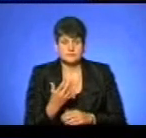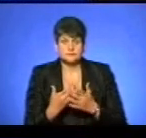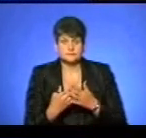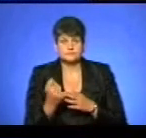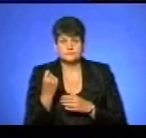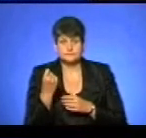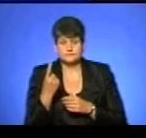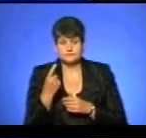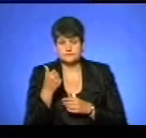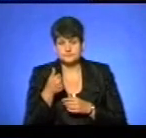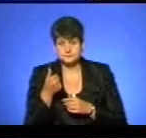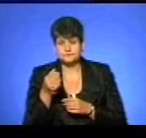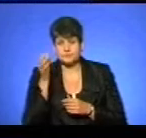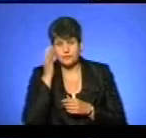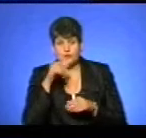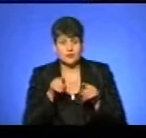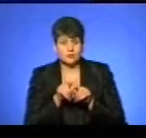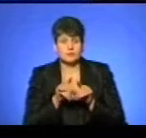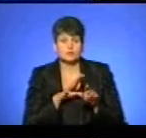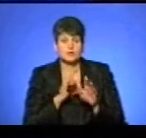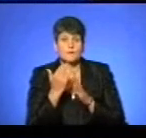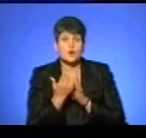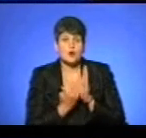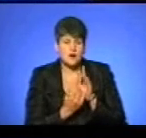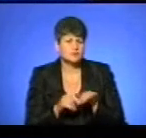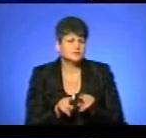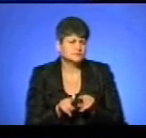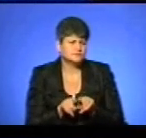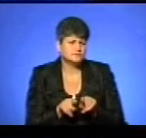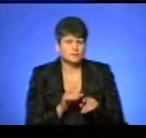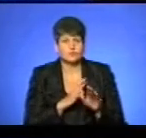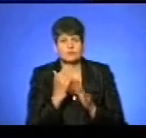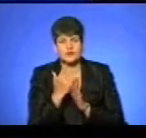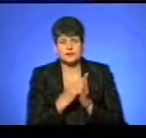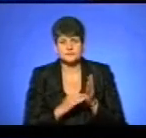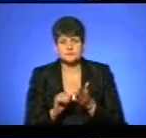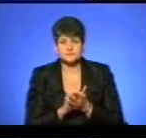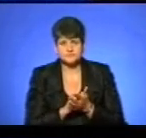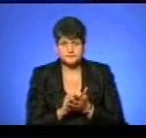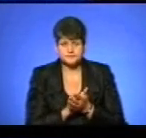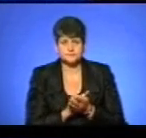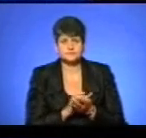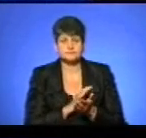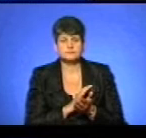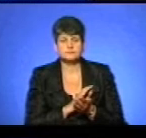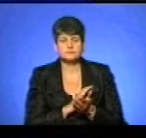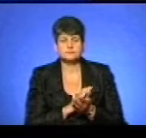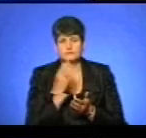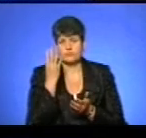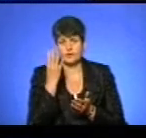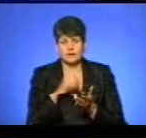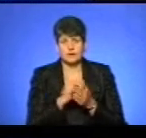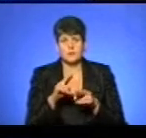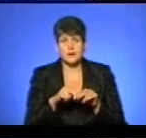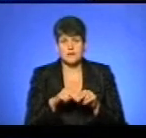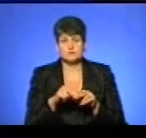11 рік, я згадую, аналогічна була програма. Точно такий самий перелік документів, правильно було в сюжеті сказано, 4 документи.